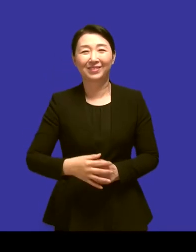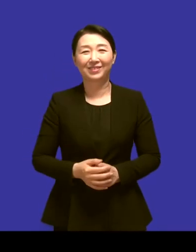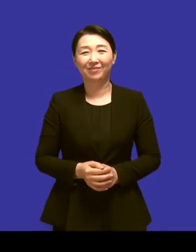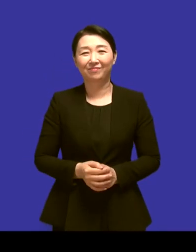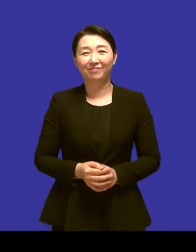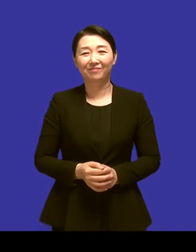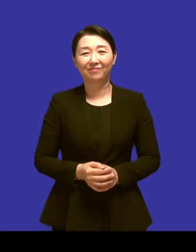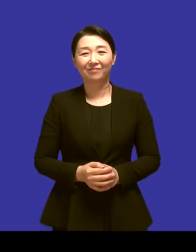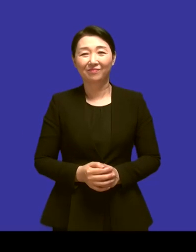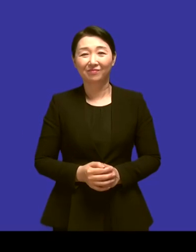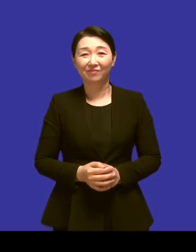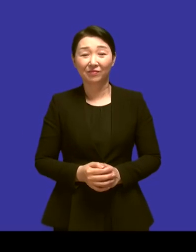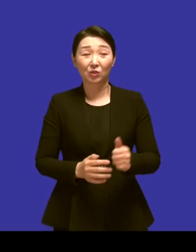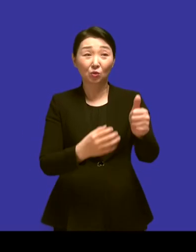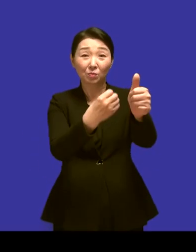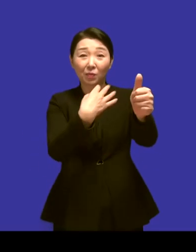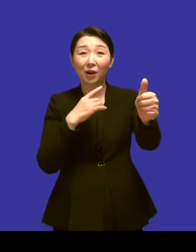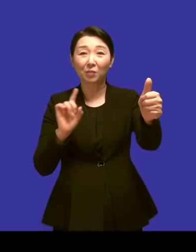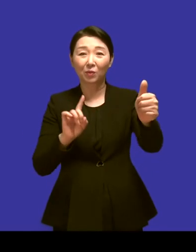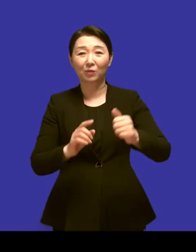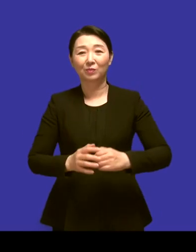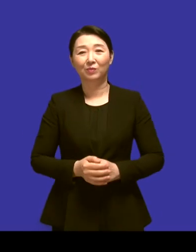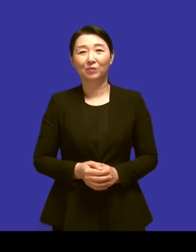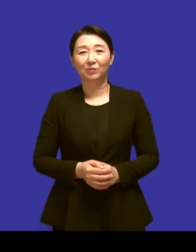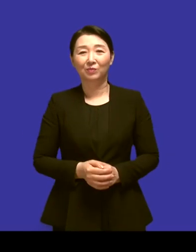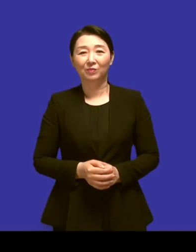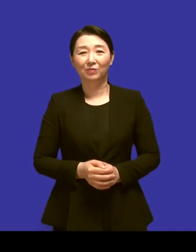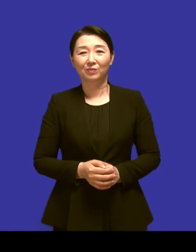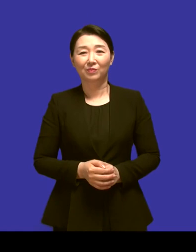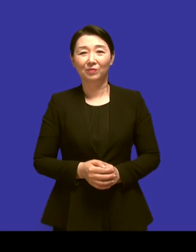했었었죠. 당연하죠. 뭐라 그랬어요 그쪽에서?